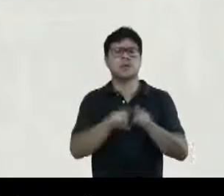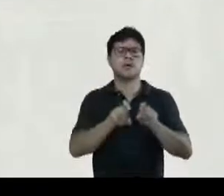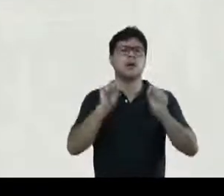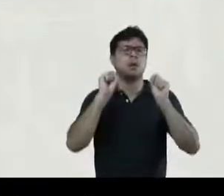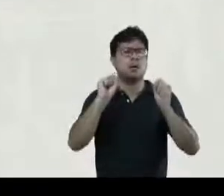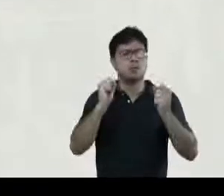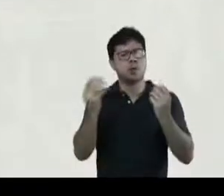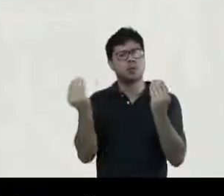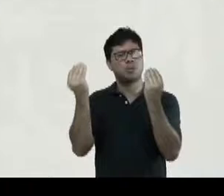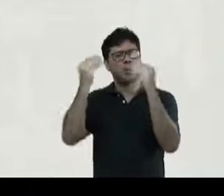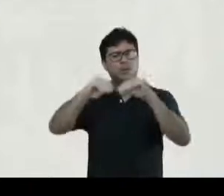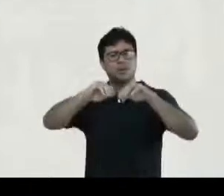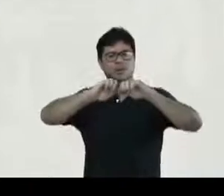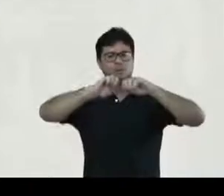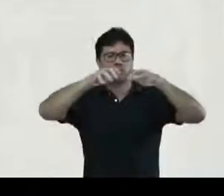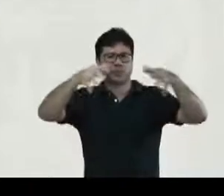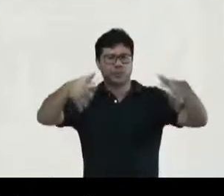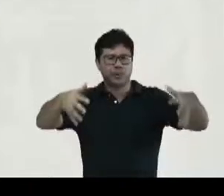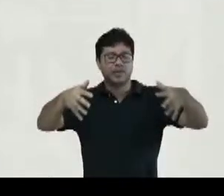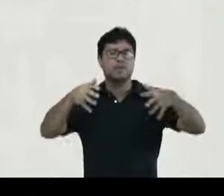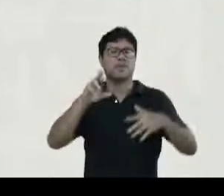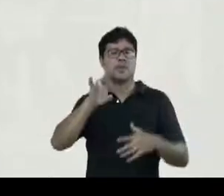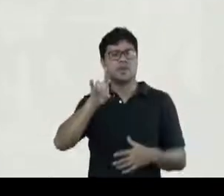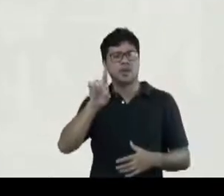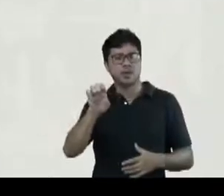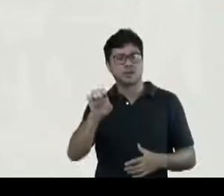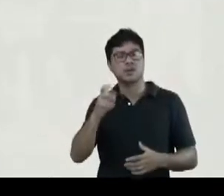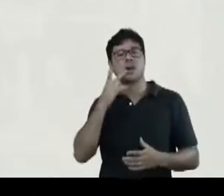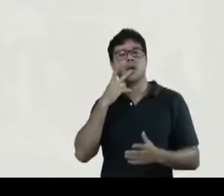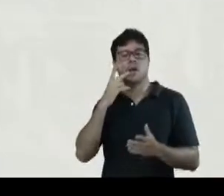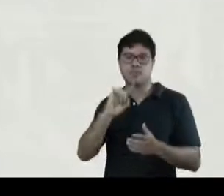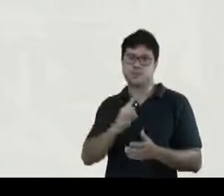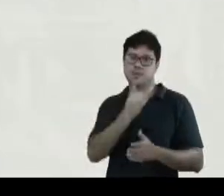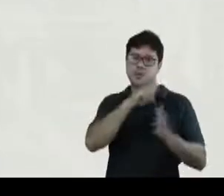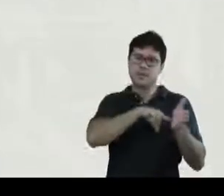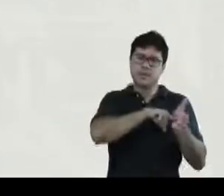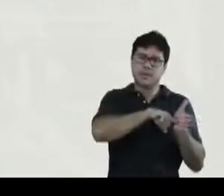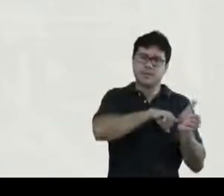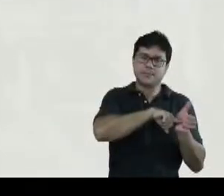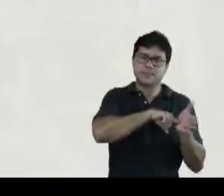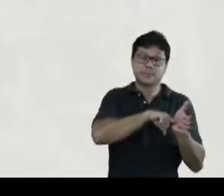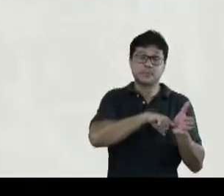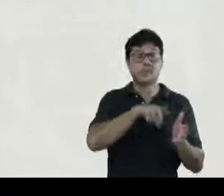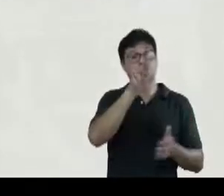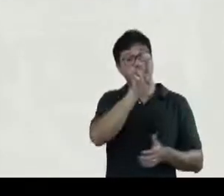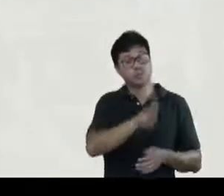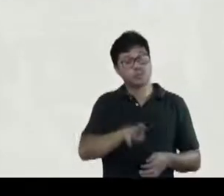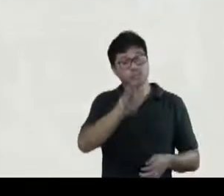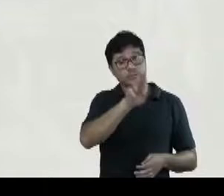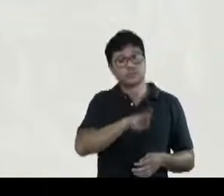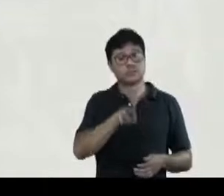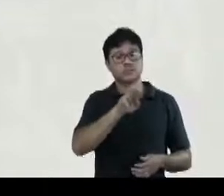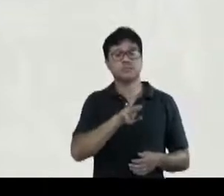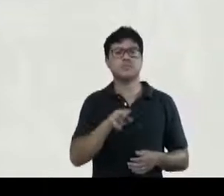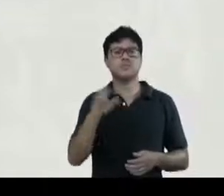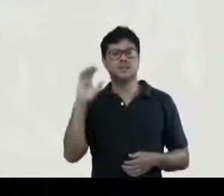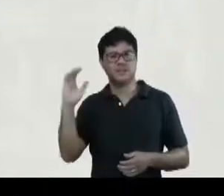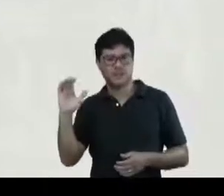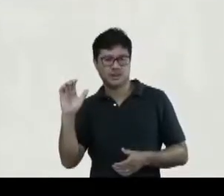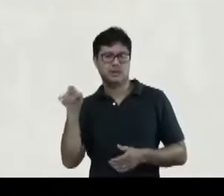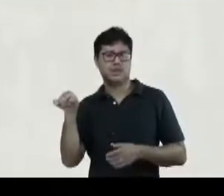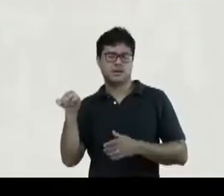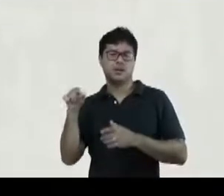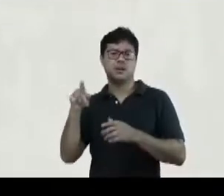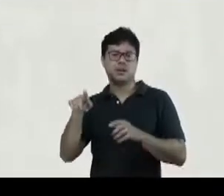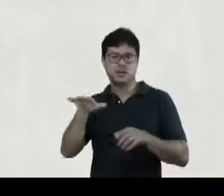Forschungsprimärdaten, die von der Wissenschaft, vor allem den nunmehr Digital Humanities, genutzt werden. Es werden